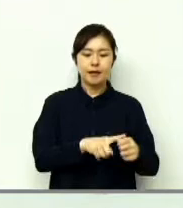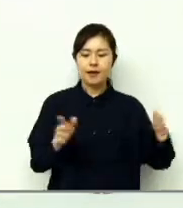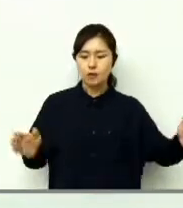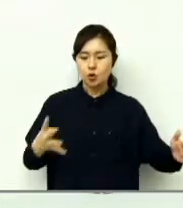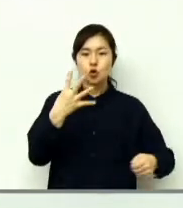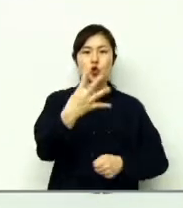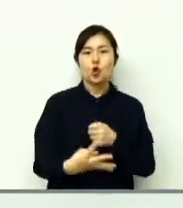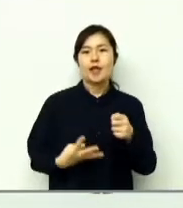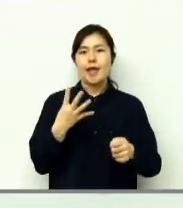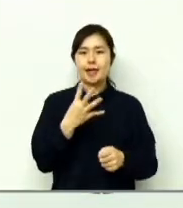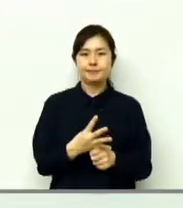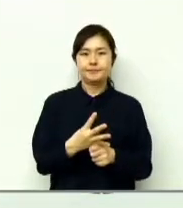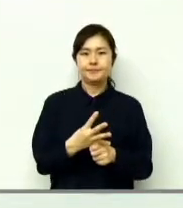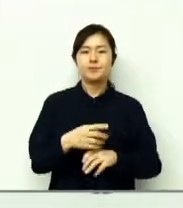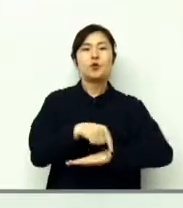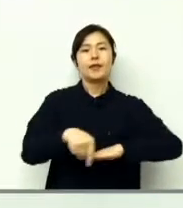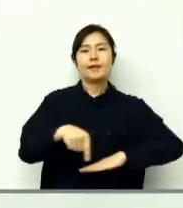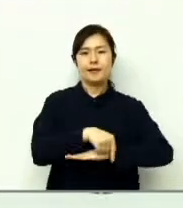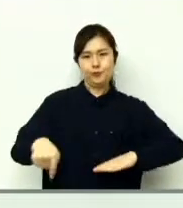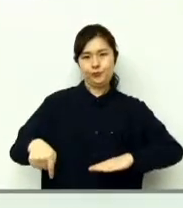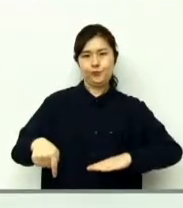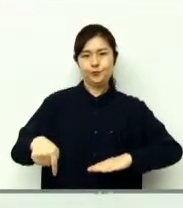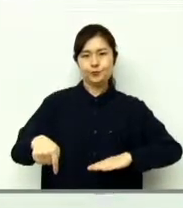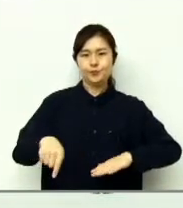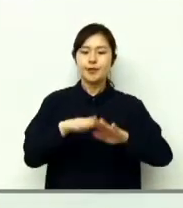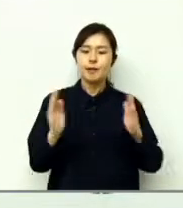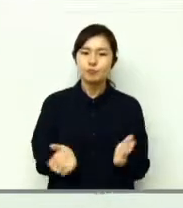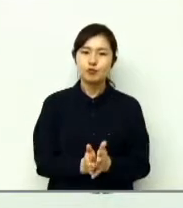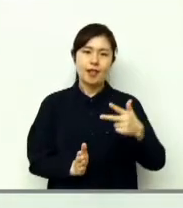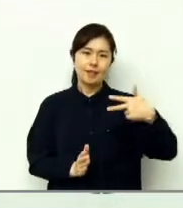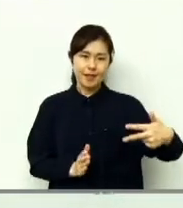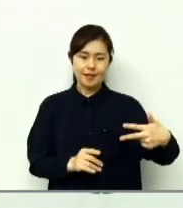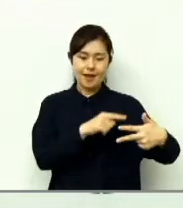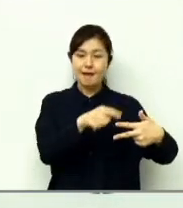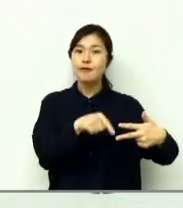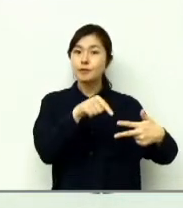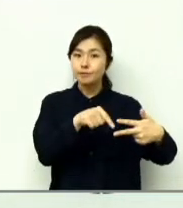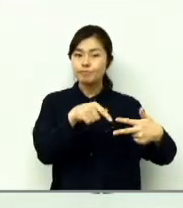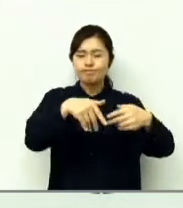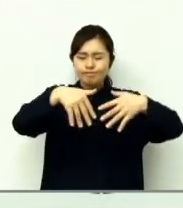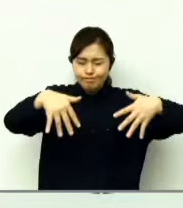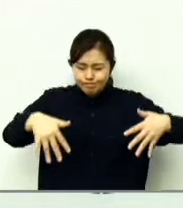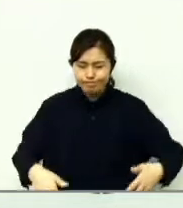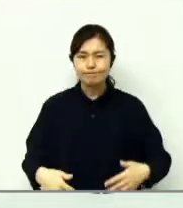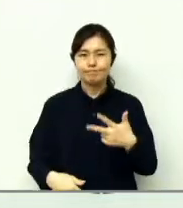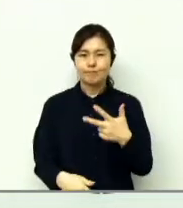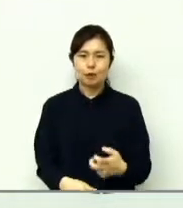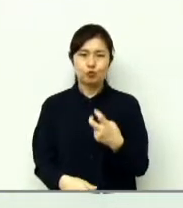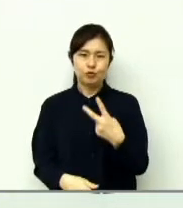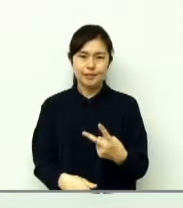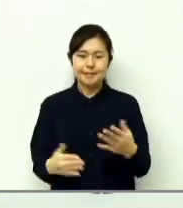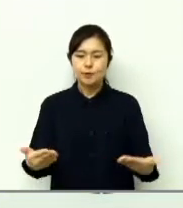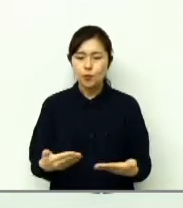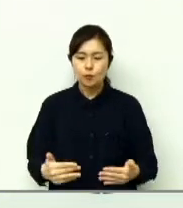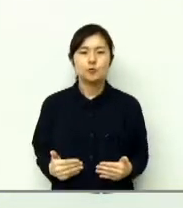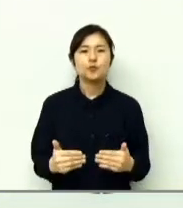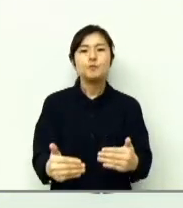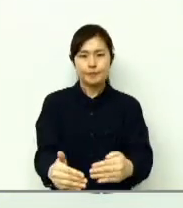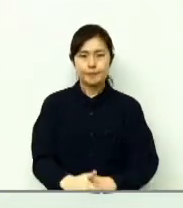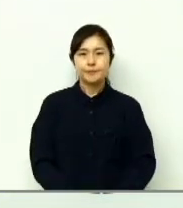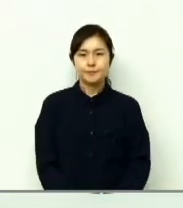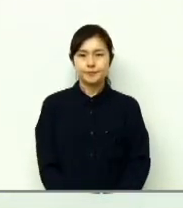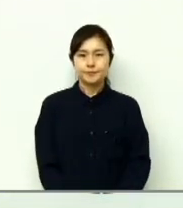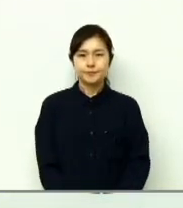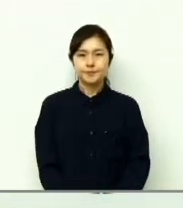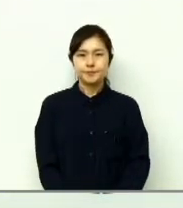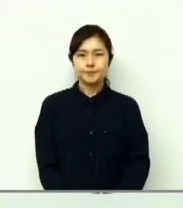でございまして、構成は7つのプロジェクト、72の事業を進めてまいります。それでは具